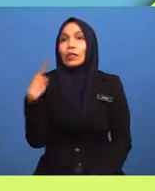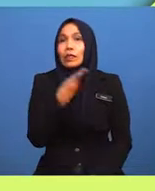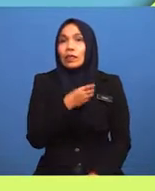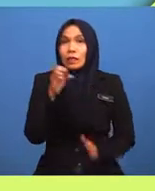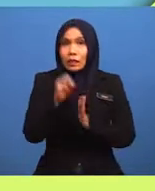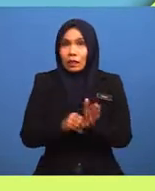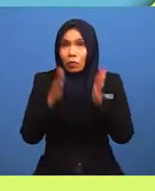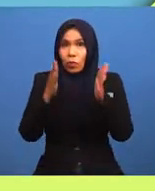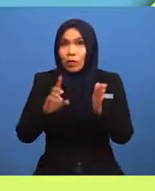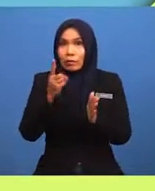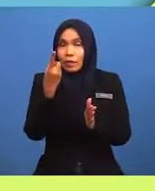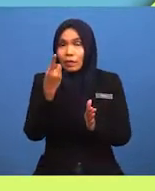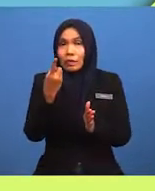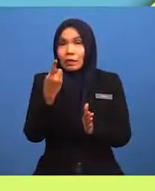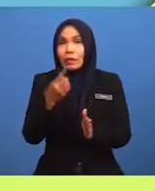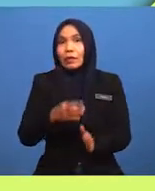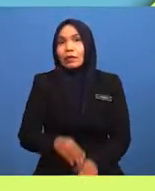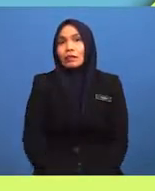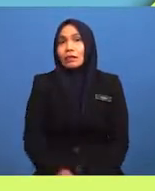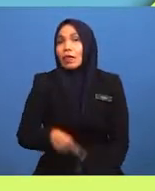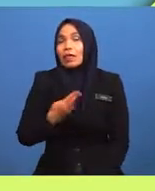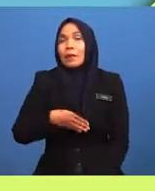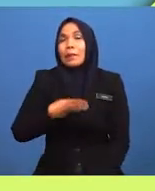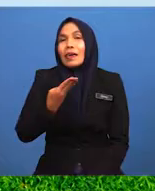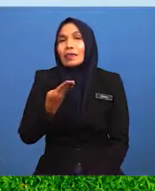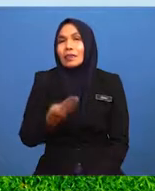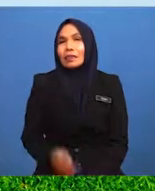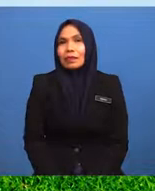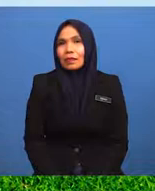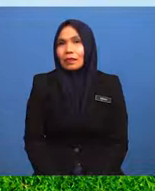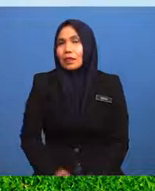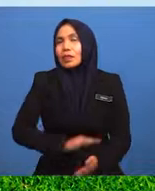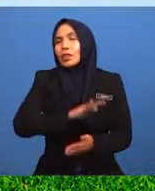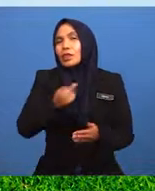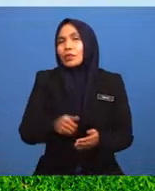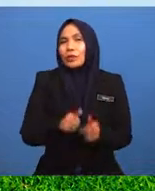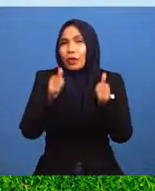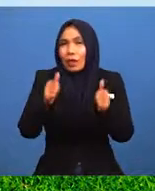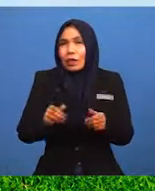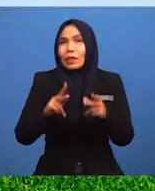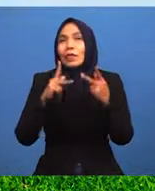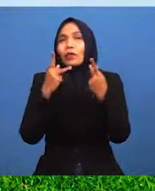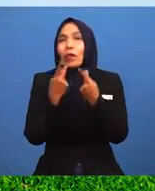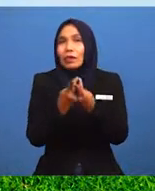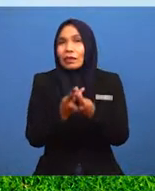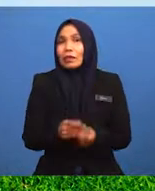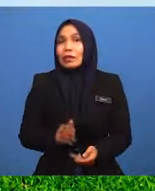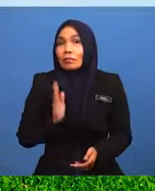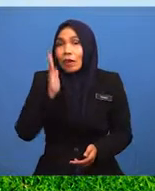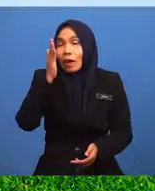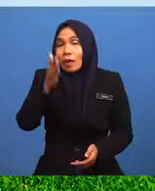sahaja rasa bangga atau gembira, malah semua ahli keluarga turut bangga